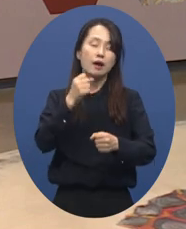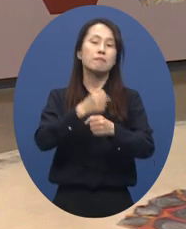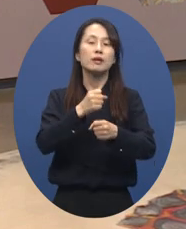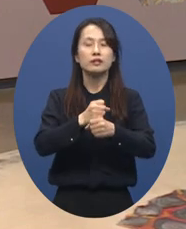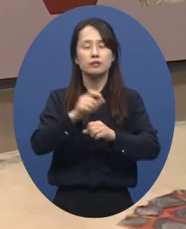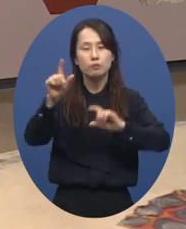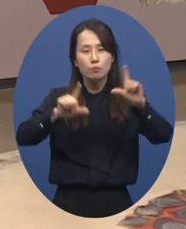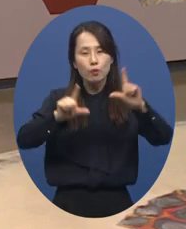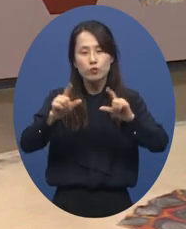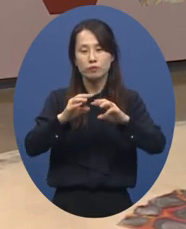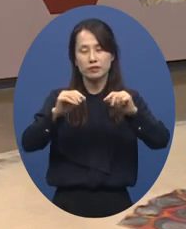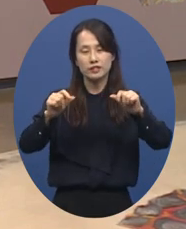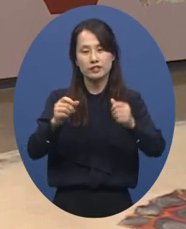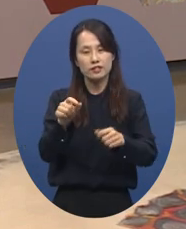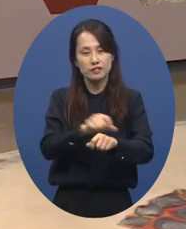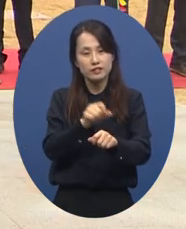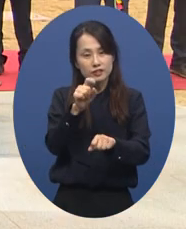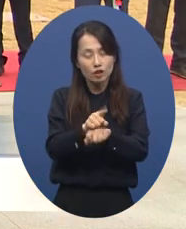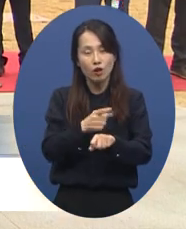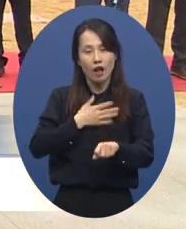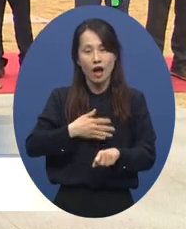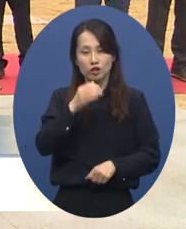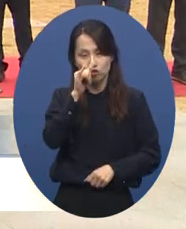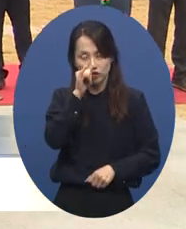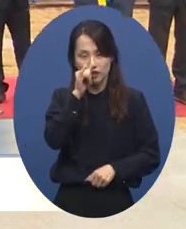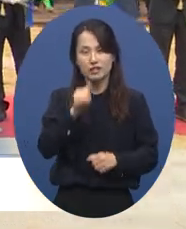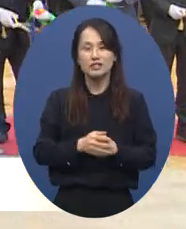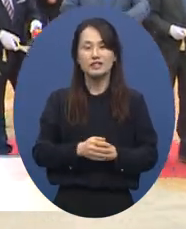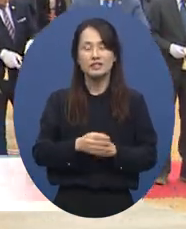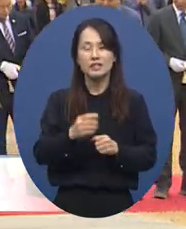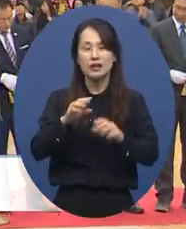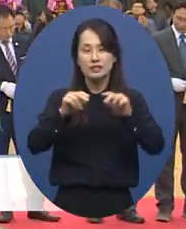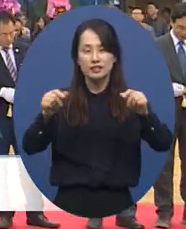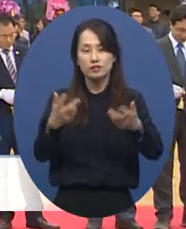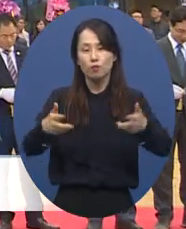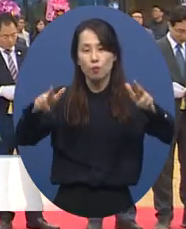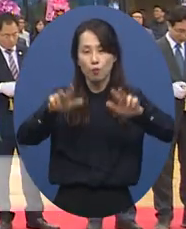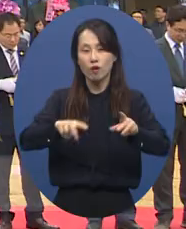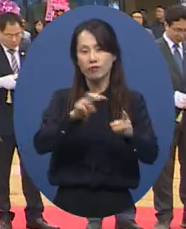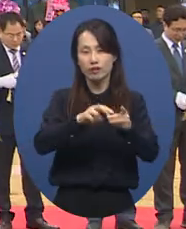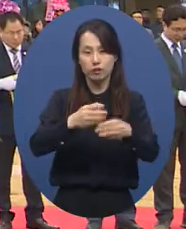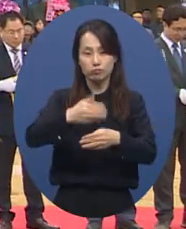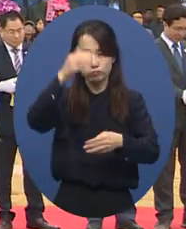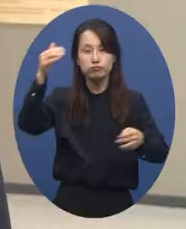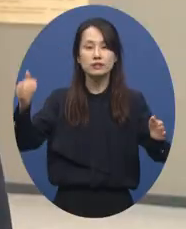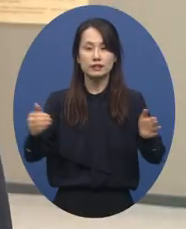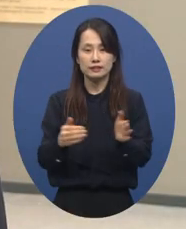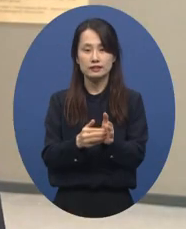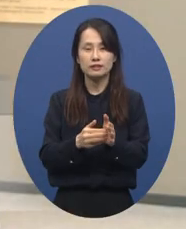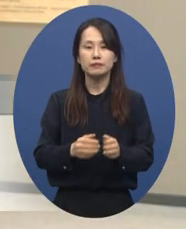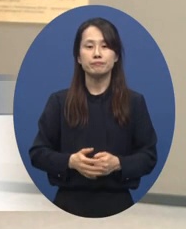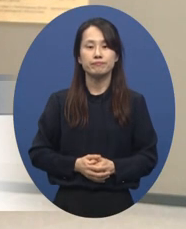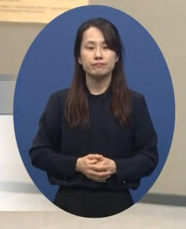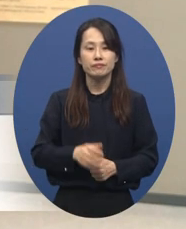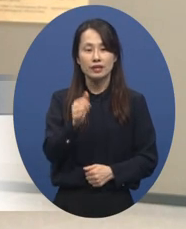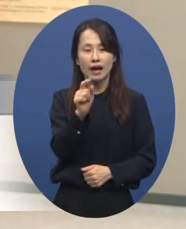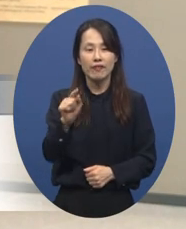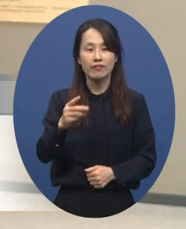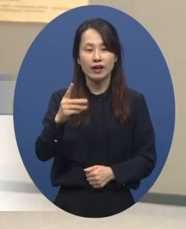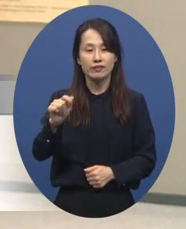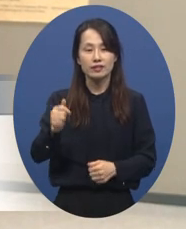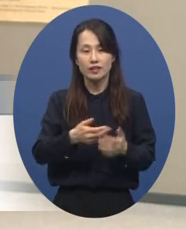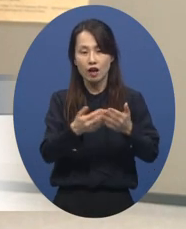지질학적 특성을 쉽고 재미있게 할수 있는 한탄강 지질공원 센터가 문을 열었습니다. 네, 한탄강은